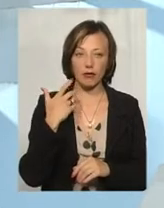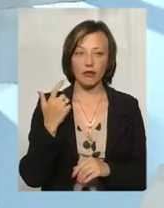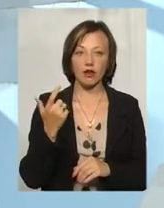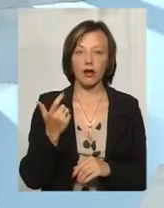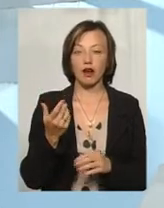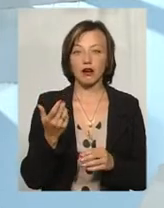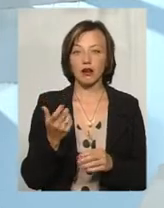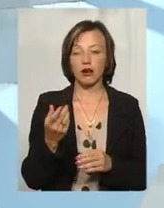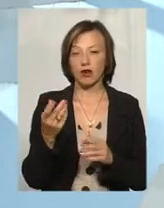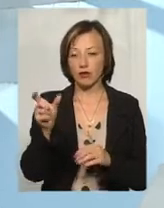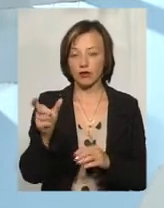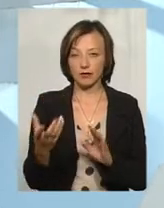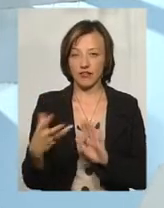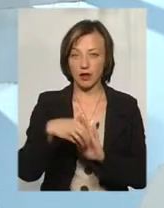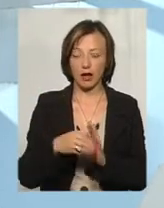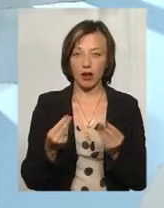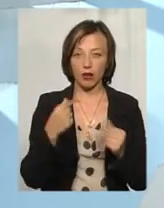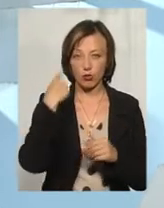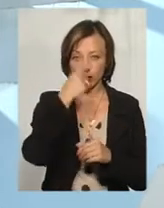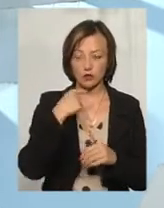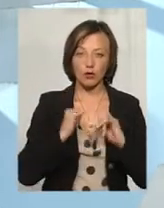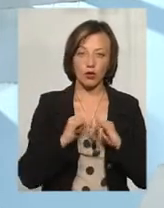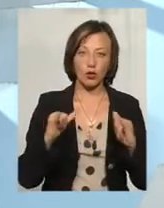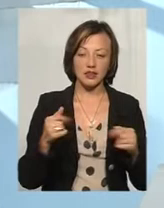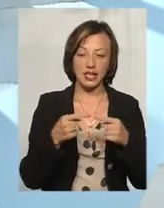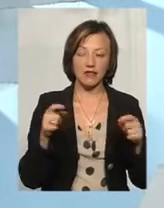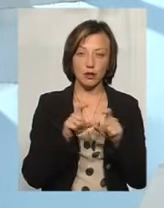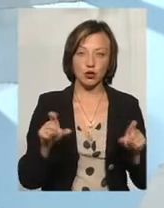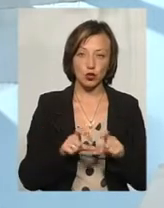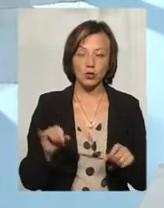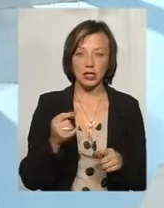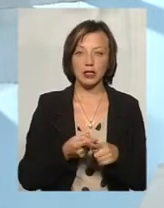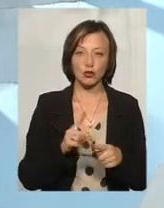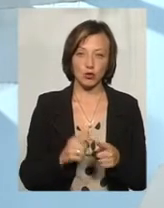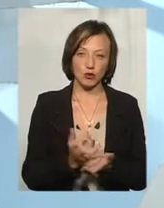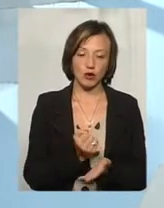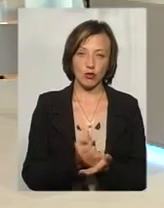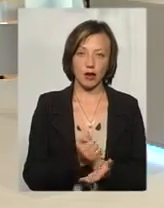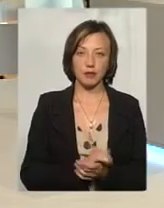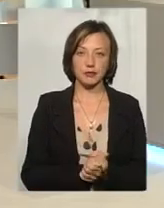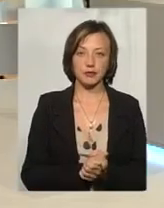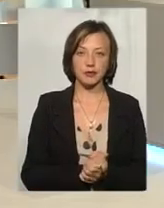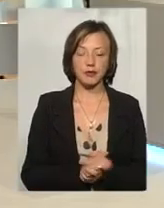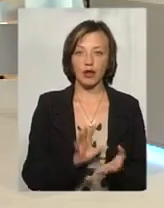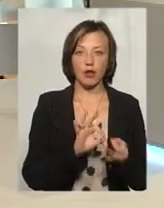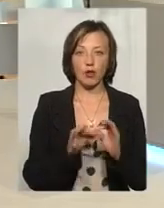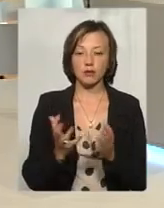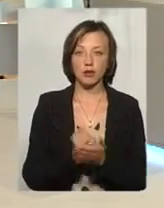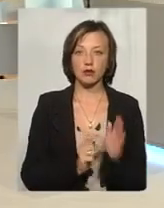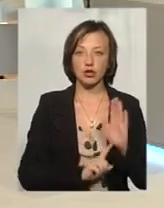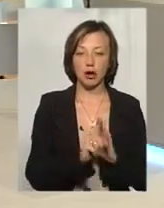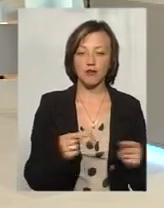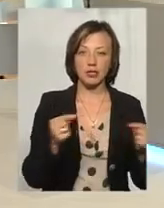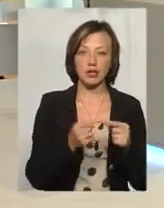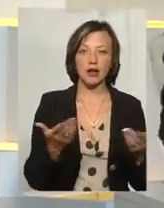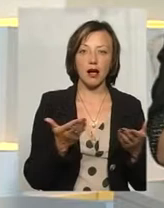чи інвестор вкладає особисті кошти в розвиток інфраструктури і на цьому заробляє. Просто якось нелогічно виходить. Ми спочатку